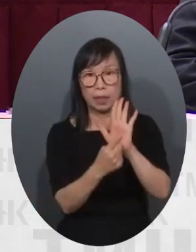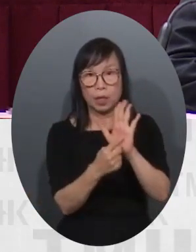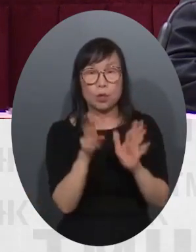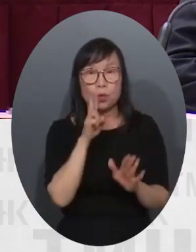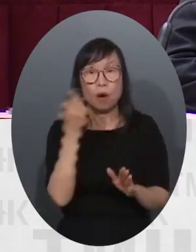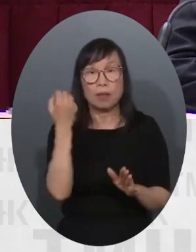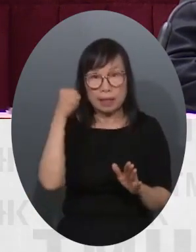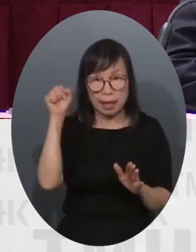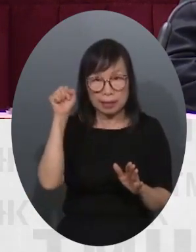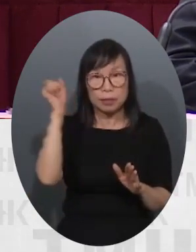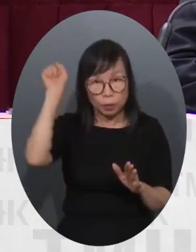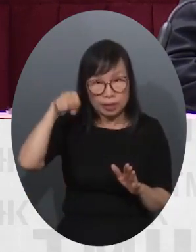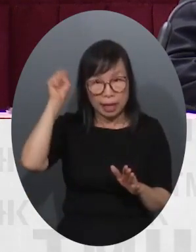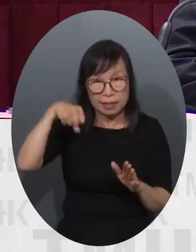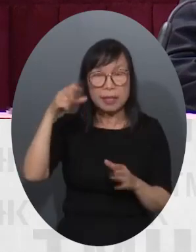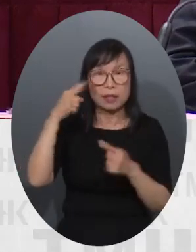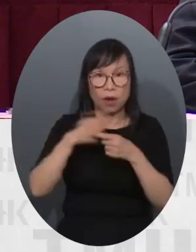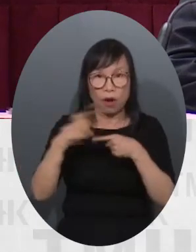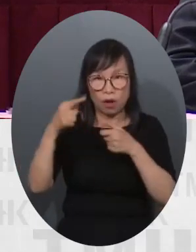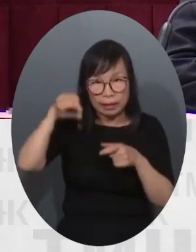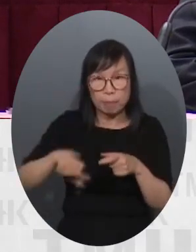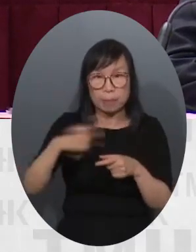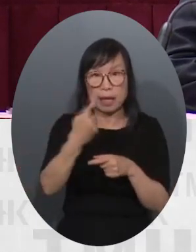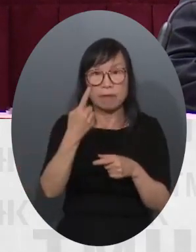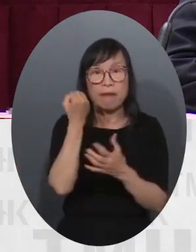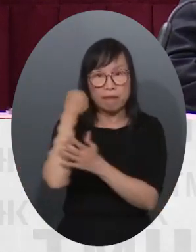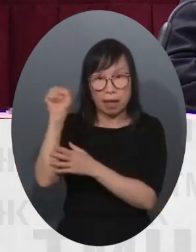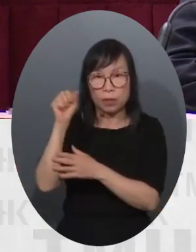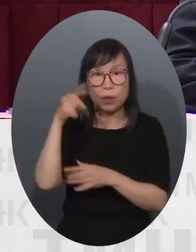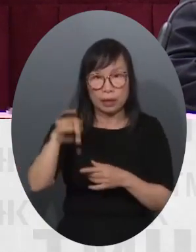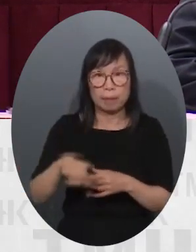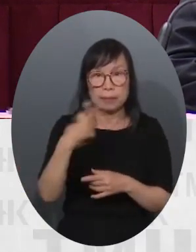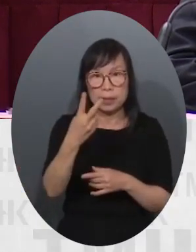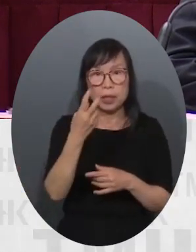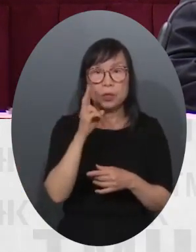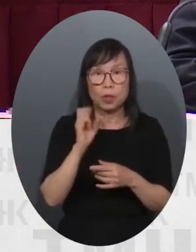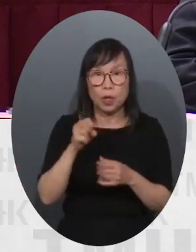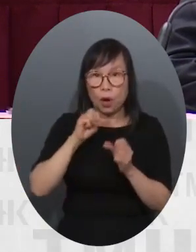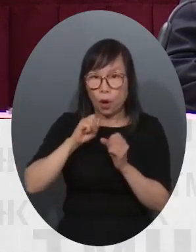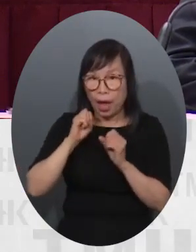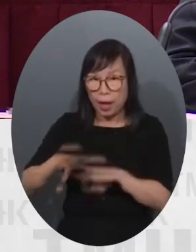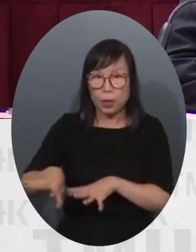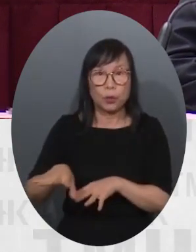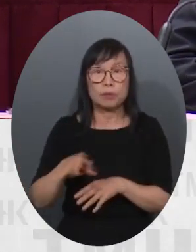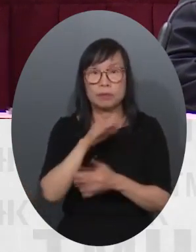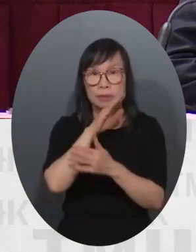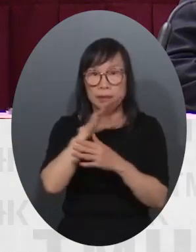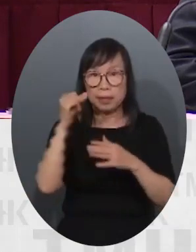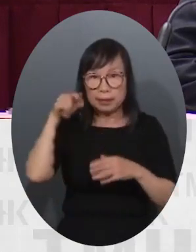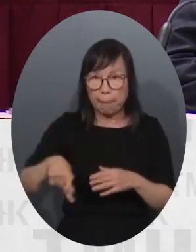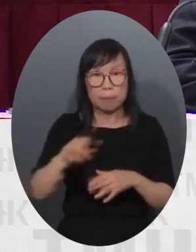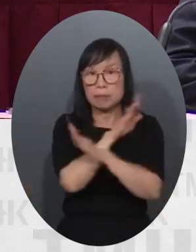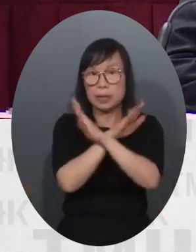贊成，請按一；如果反對，請按二；如果棄權，請不要按任何掣。請投